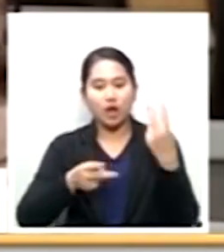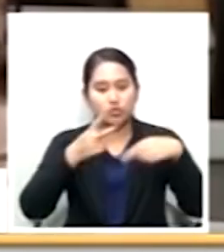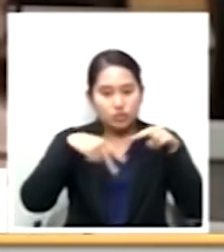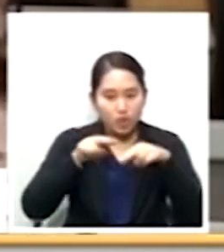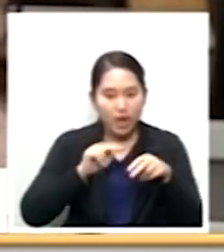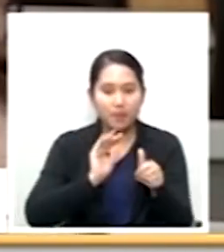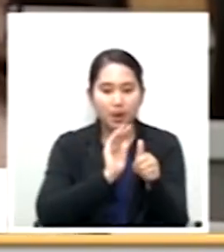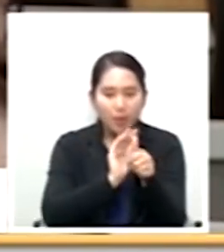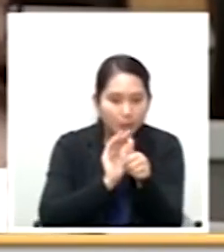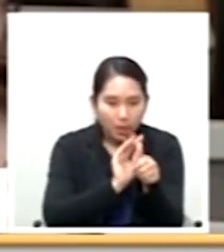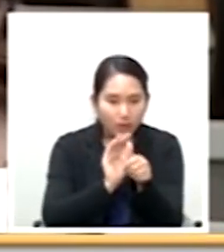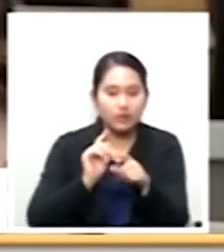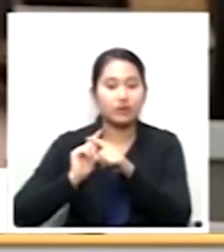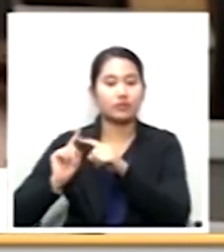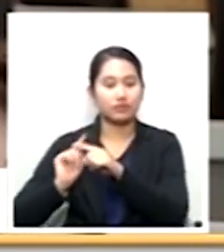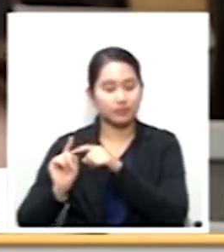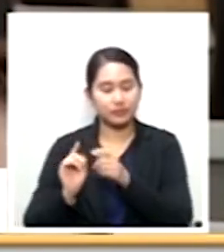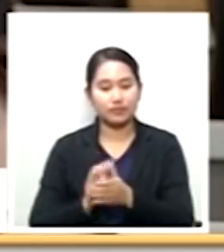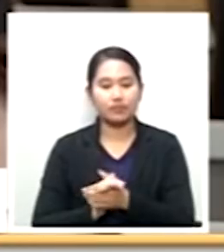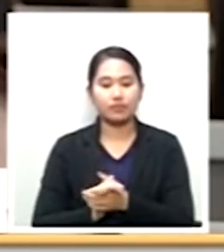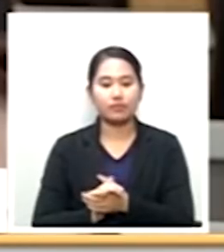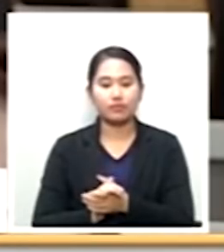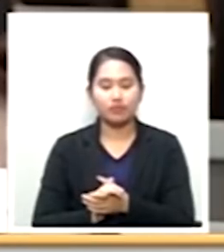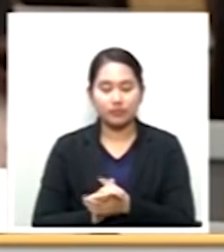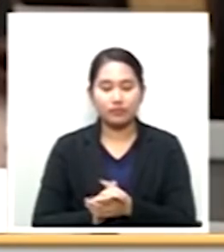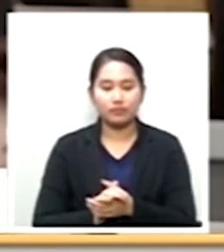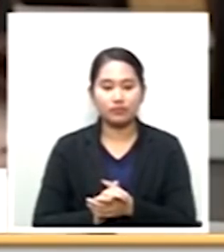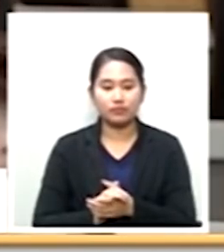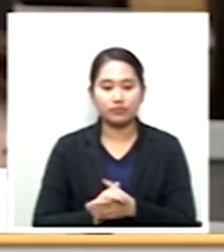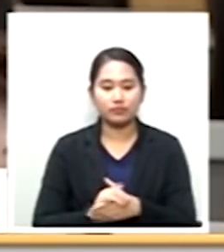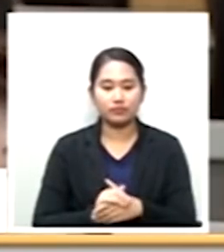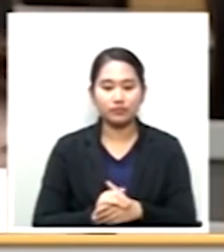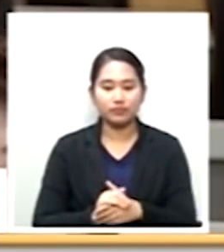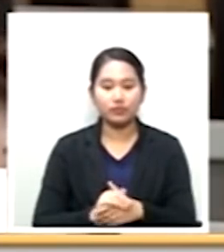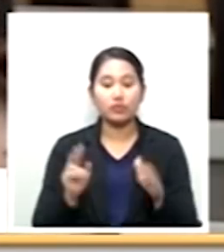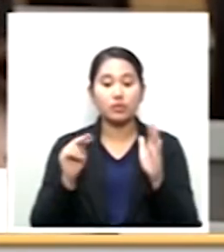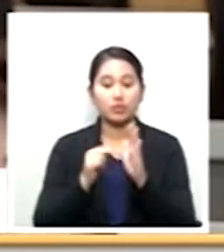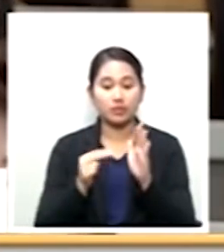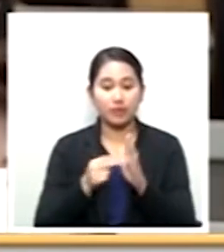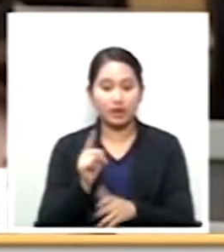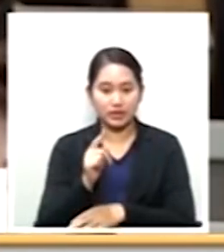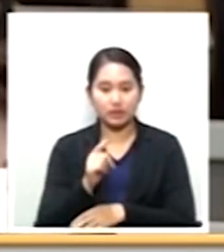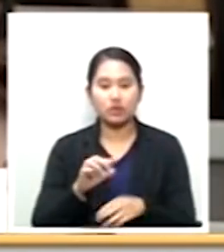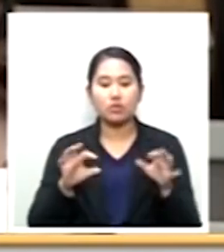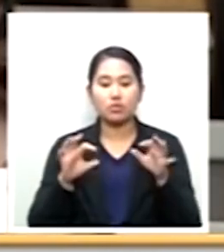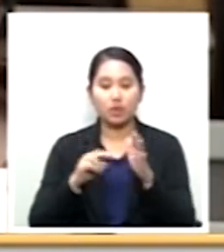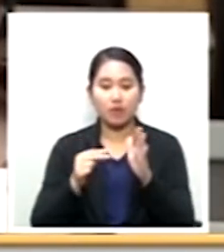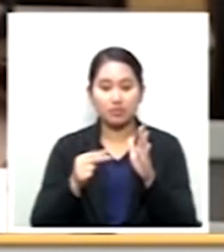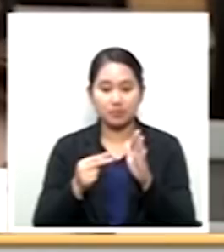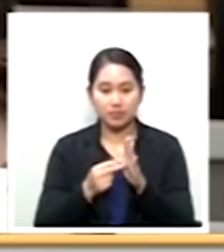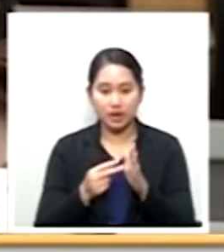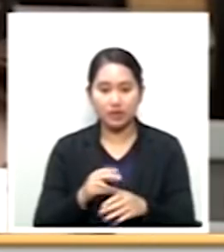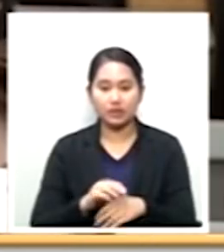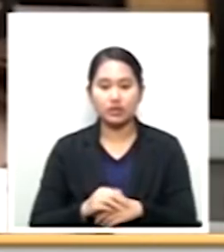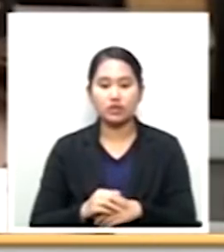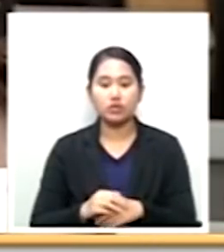แด่องค์พระมหากษัตริย์การถวายความปลอดภัยแด่สถาบันพระมหากษัตริย์จึงเป็นส่วนหนึ่งของการถวายความ